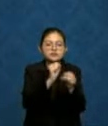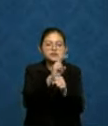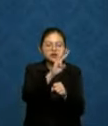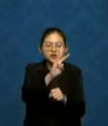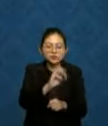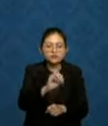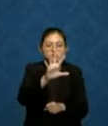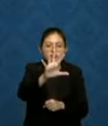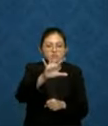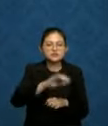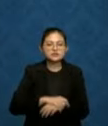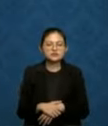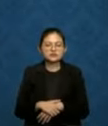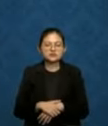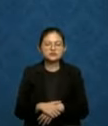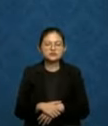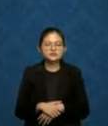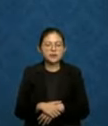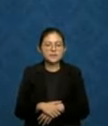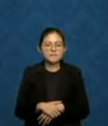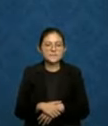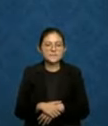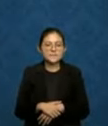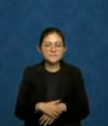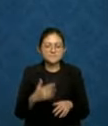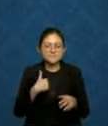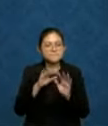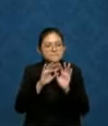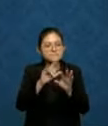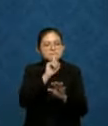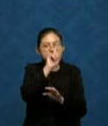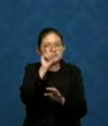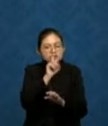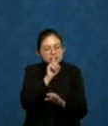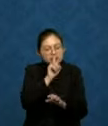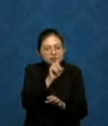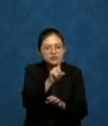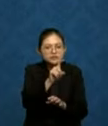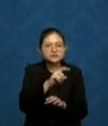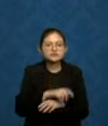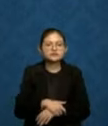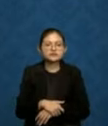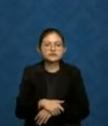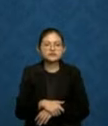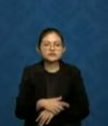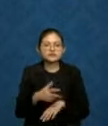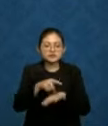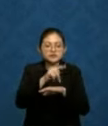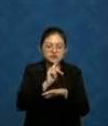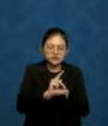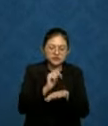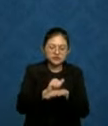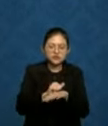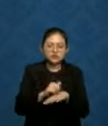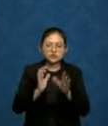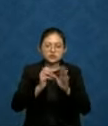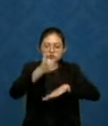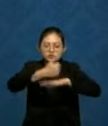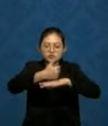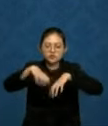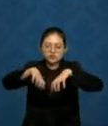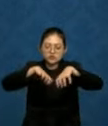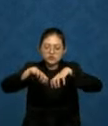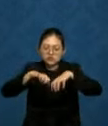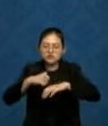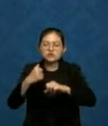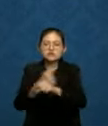ข้างต้นผมจึงอยากฝากคำถามครับและข้อสังเกตเหล่านี้ผ่านท่านประธานไปยังผู้บริหารของกองทุนพัฒนาฝีมือ